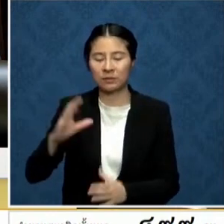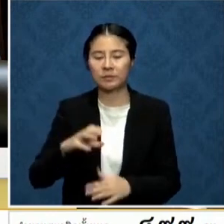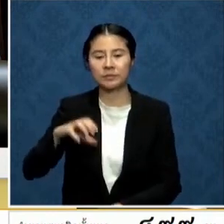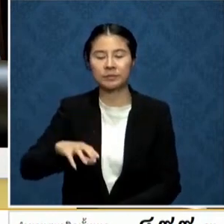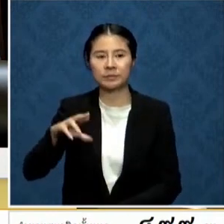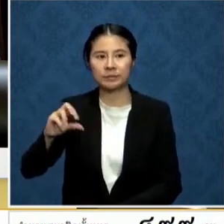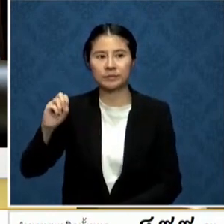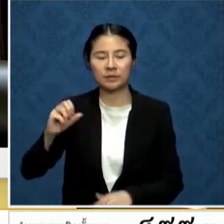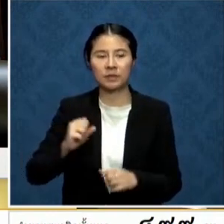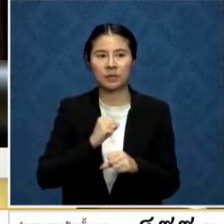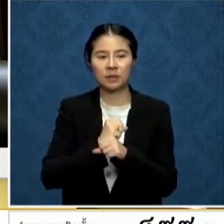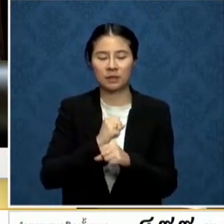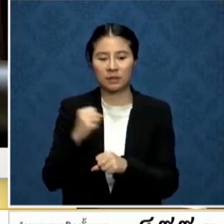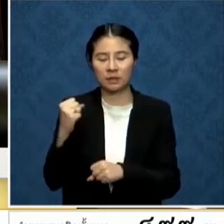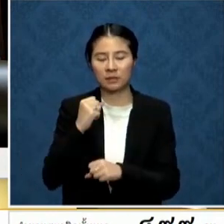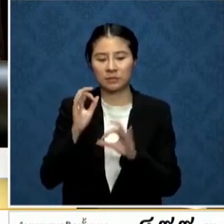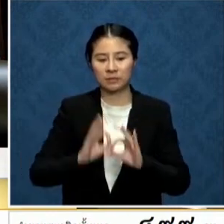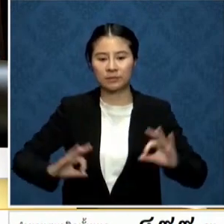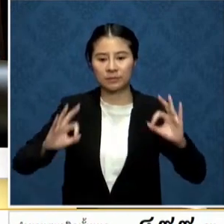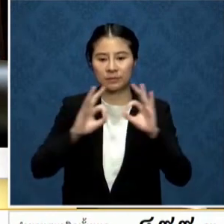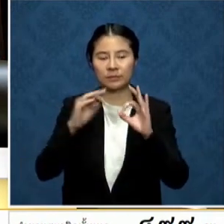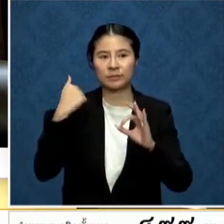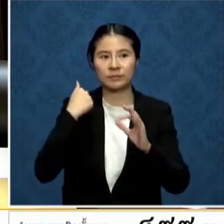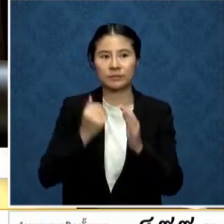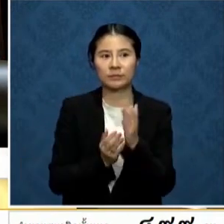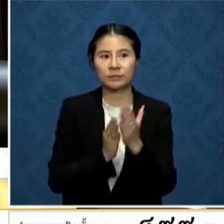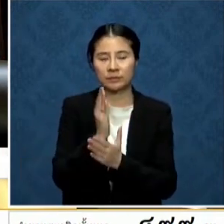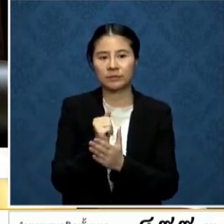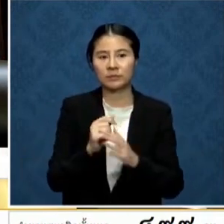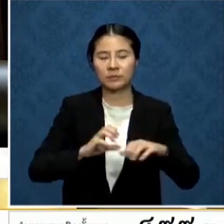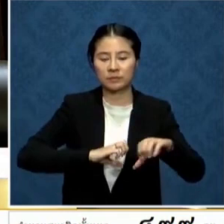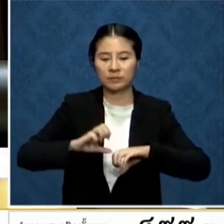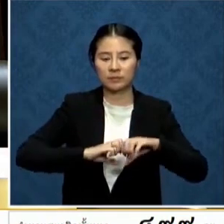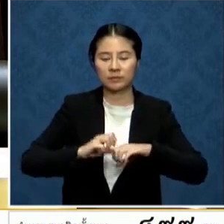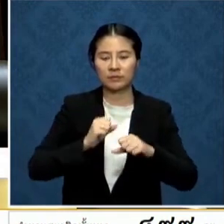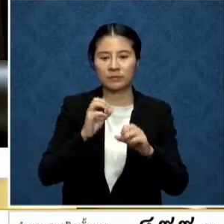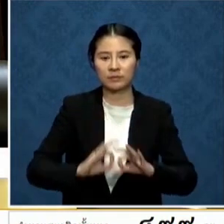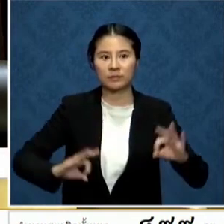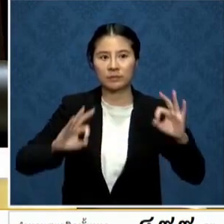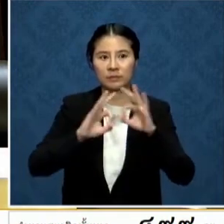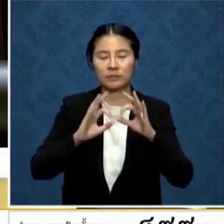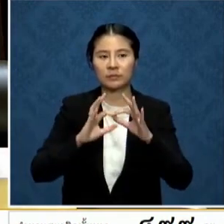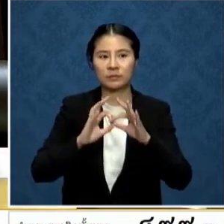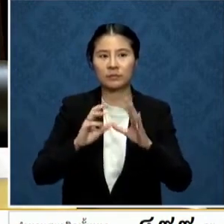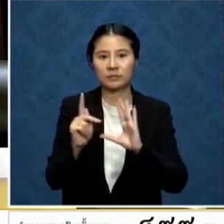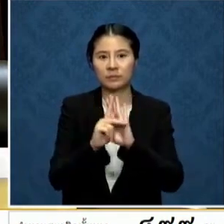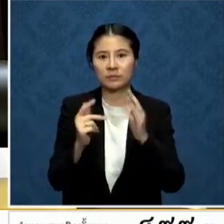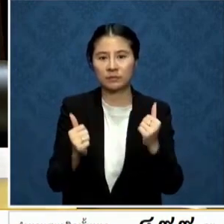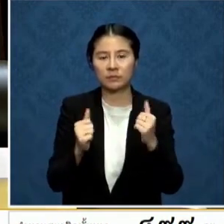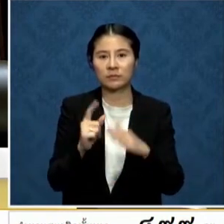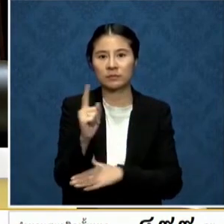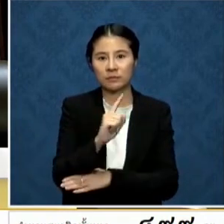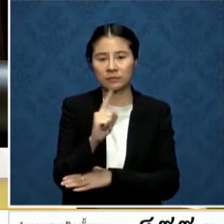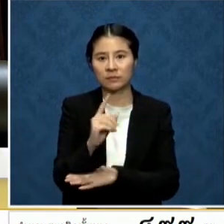ตรวจสอบถ่วงดุลอำนาจเนี่ยมีความสำคัญมากนะครับฝ่ายนิติบัญญัติกว่าฝ่ายบริหารสำคัญข้อบังคับฉบับนี้ที่ท่านลิต